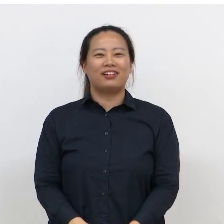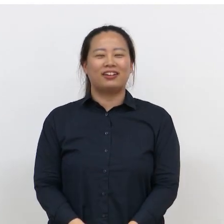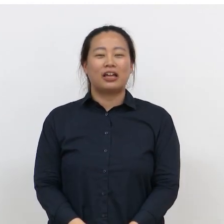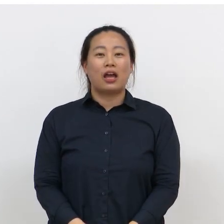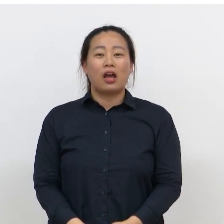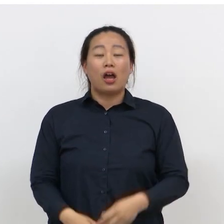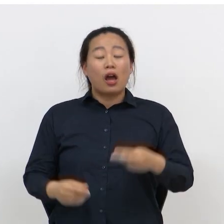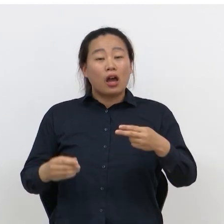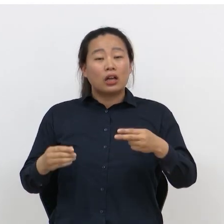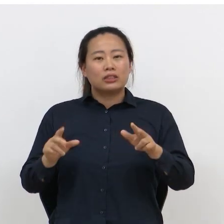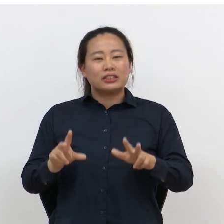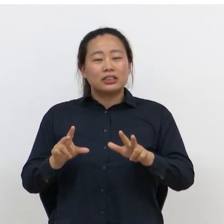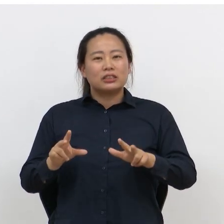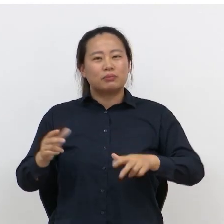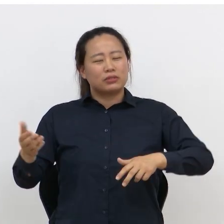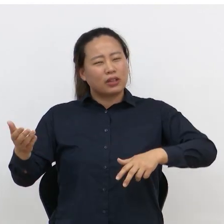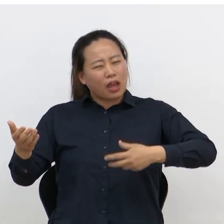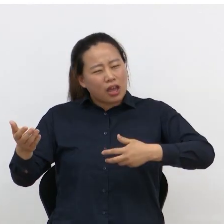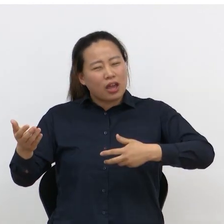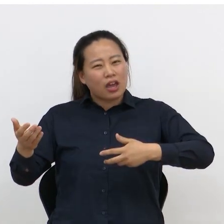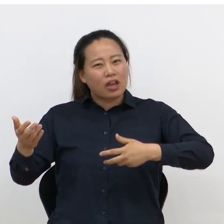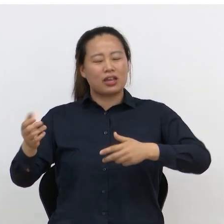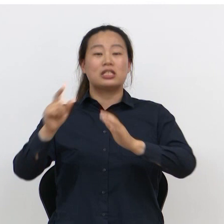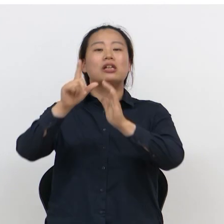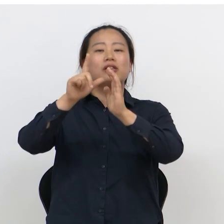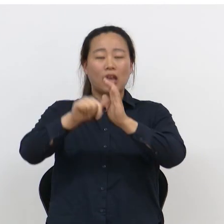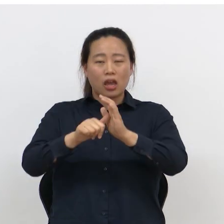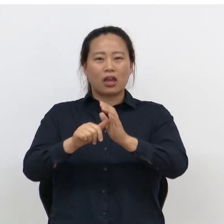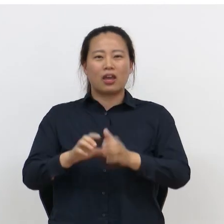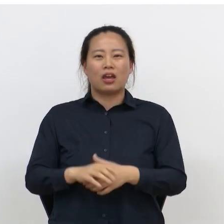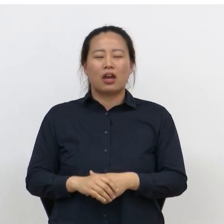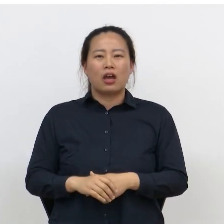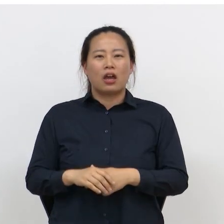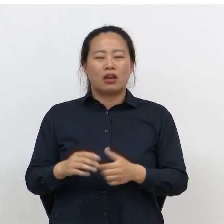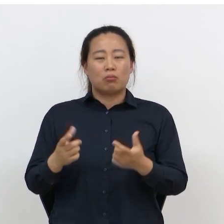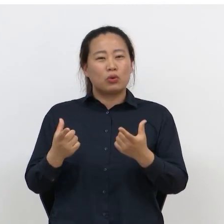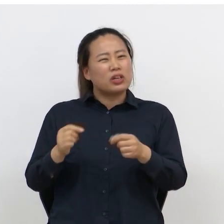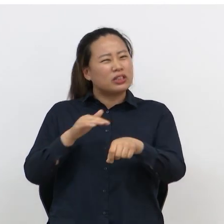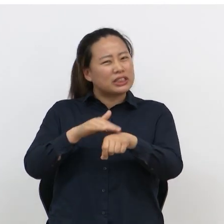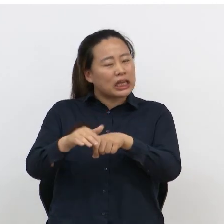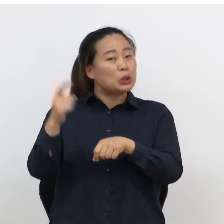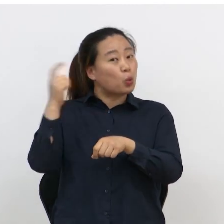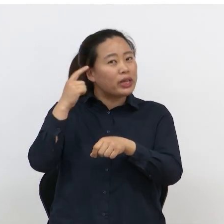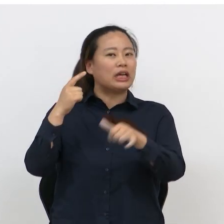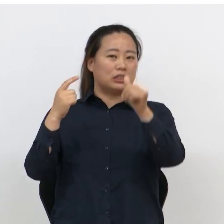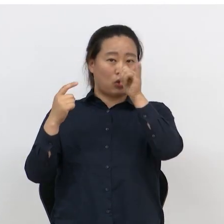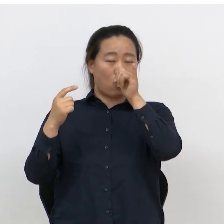두 번째 기타 줄 제 끝칸을 누르고 줄을 튕기면 이런 소리가 나게 되어 있습니다.